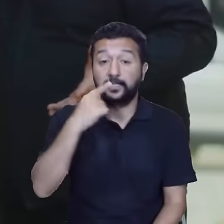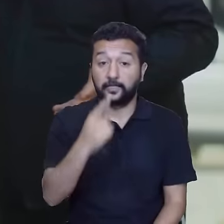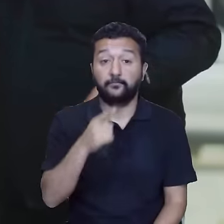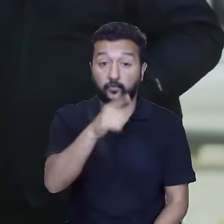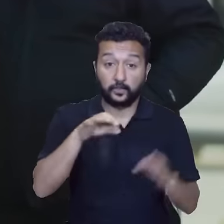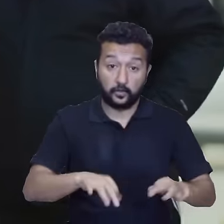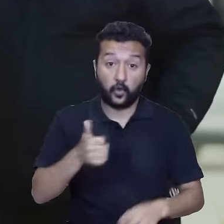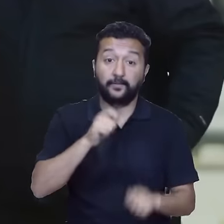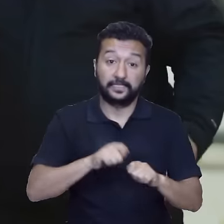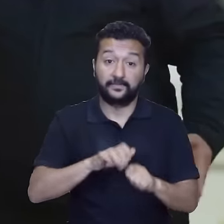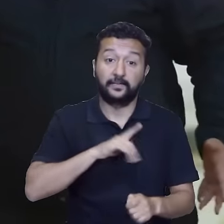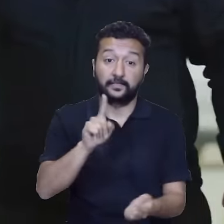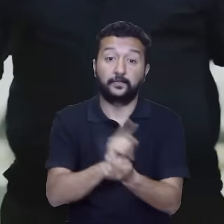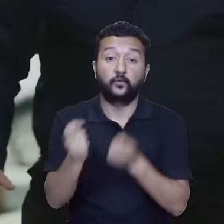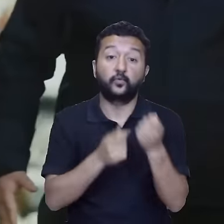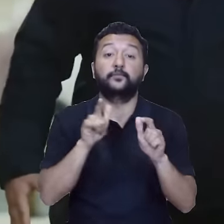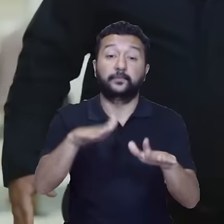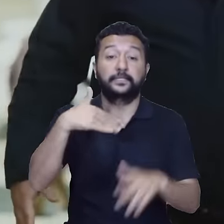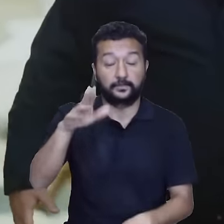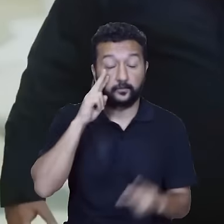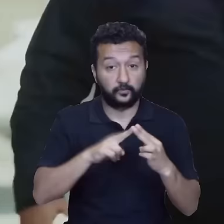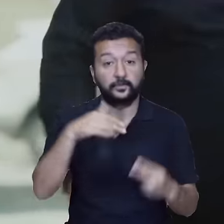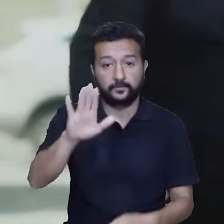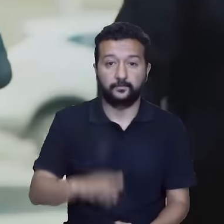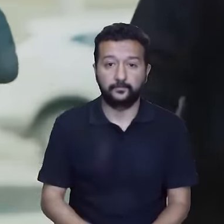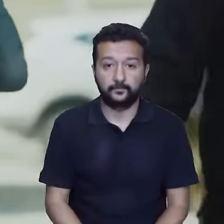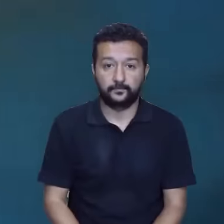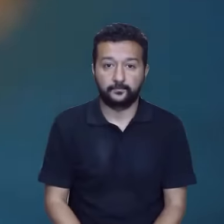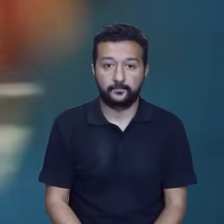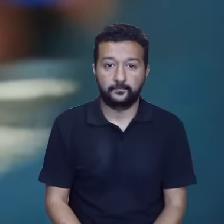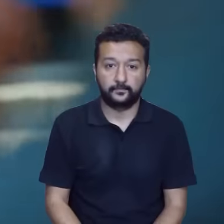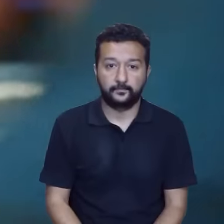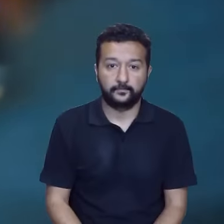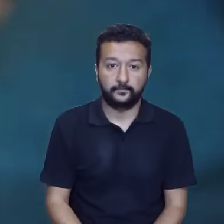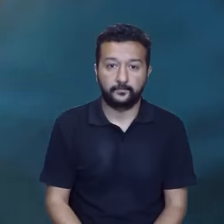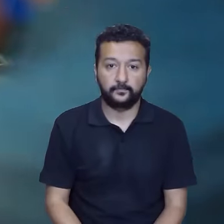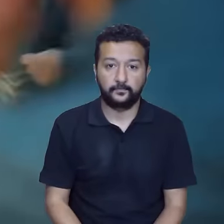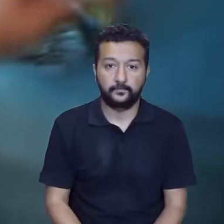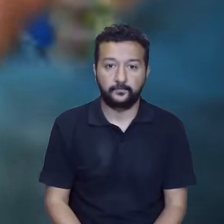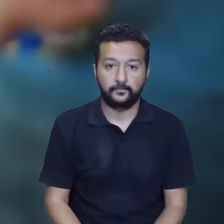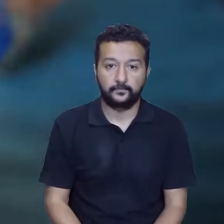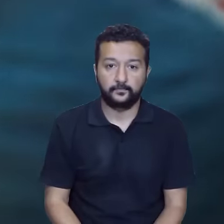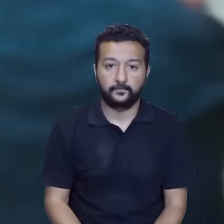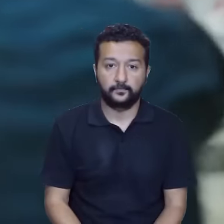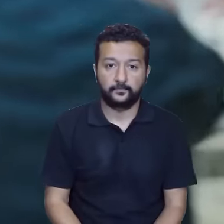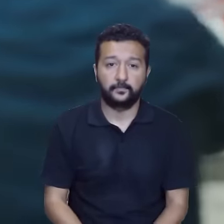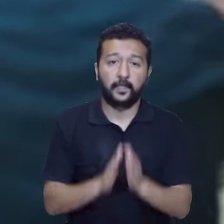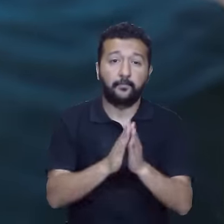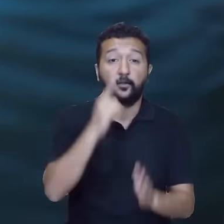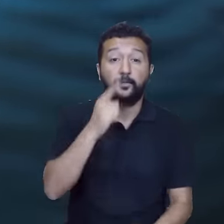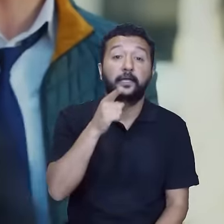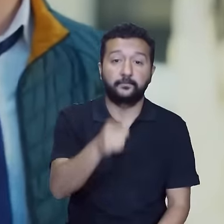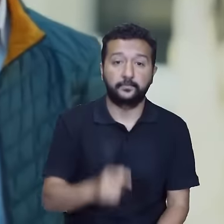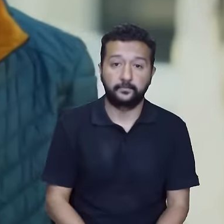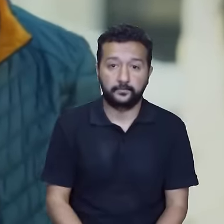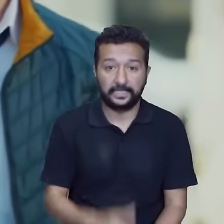aşkına. Şu an önemli bir işim var, seninle uğraşamam. Hadi görüşürüz. Saçlarını düzeltti, uzun saçlı kumral Feride yaklaştı. Pardon, bakar